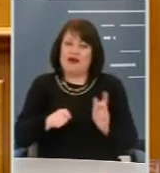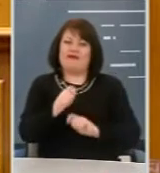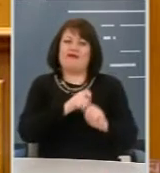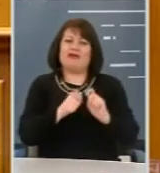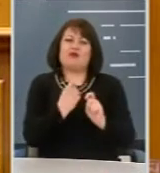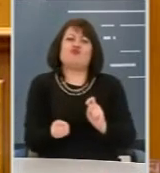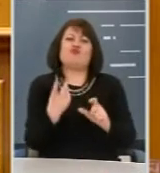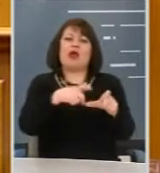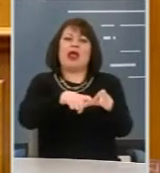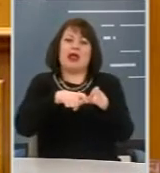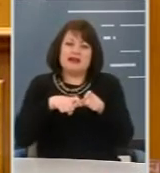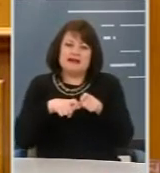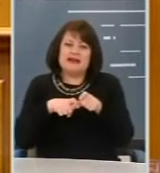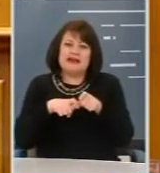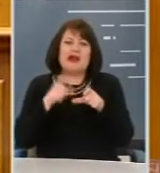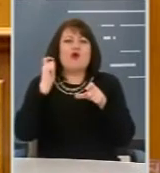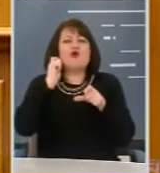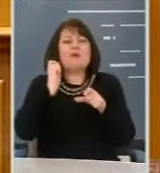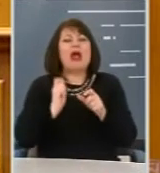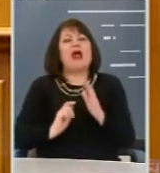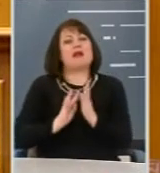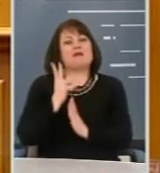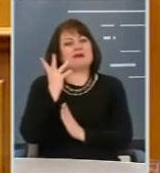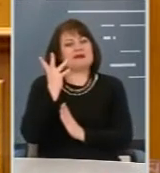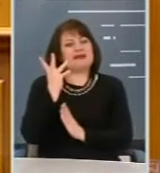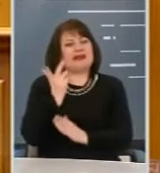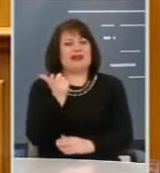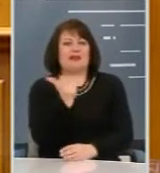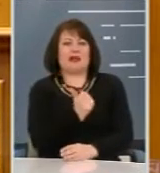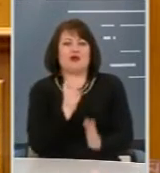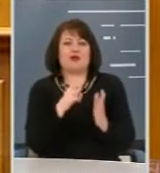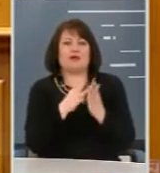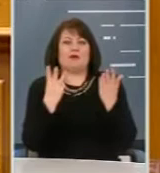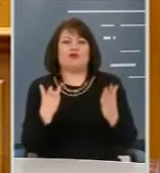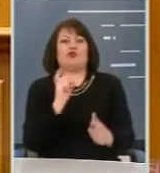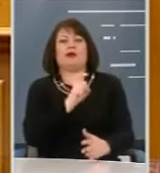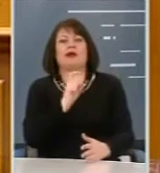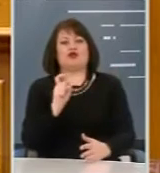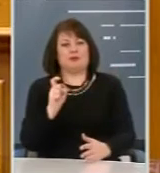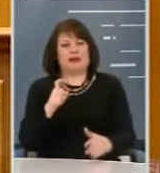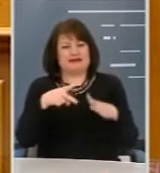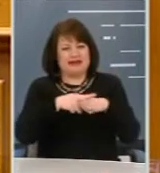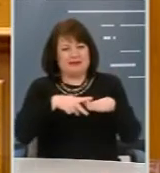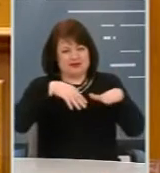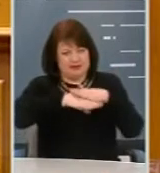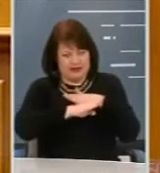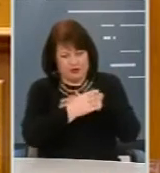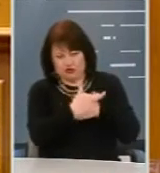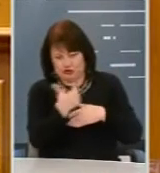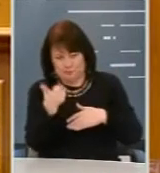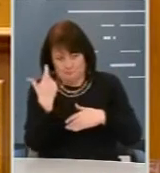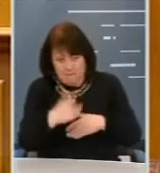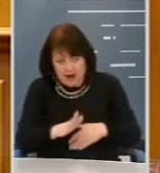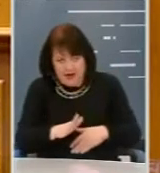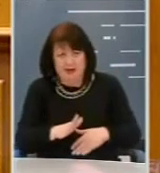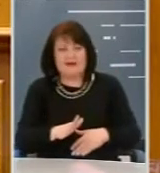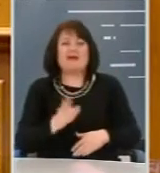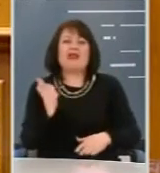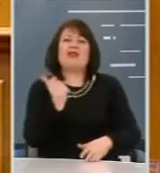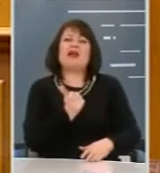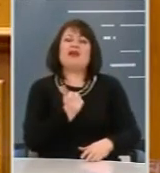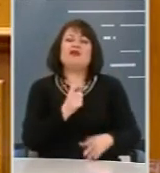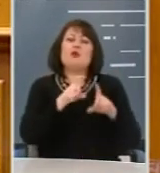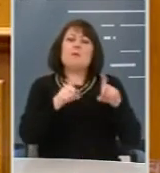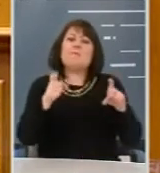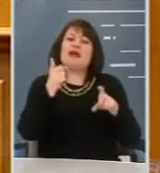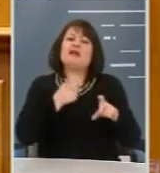νέα εταιρεία, η Αναπτυξιακή, η οποία παίρνει δάνειο 18 εκατομμυρίων από την Τράπεζα Πειραιώς, με το οποίο οι